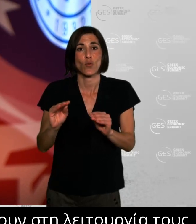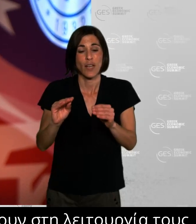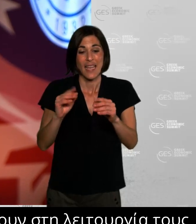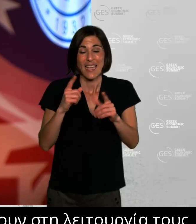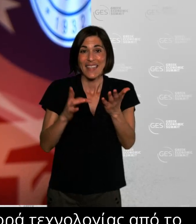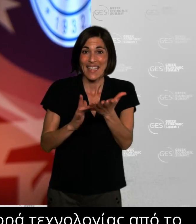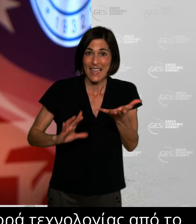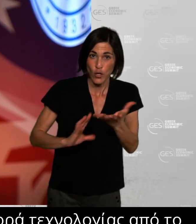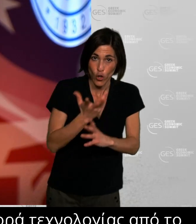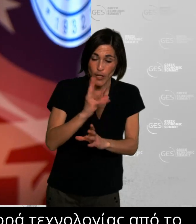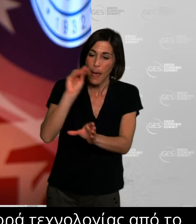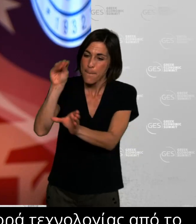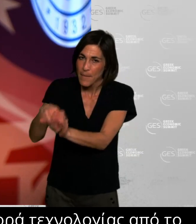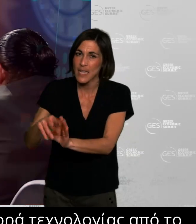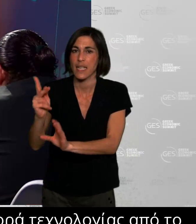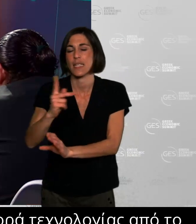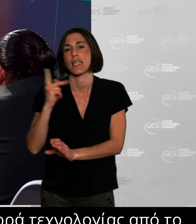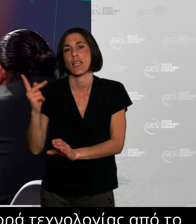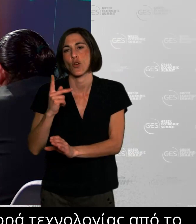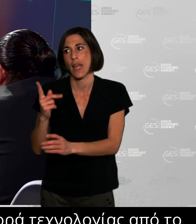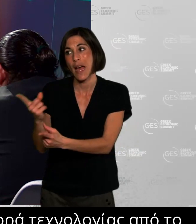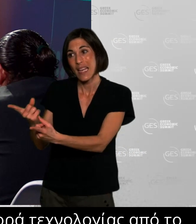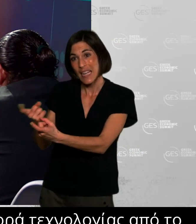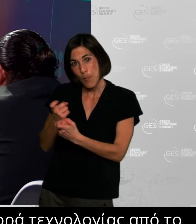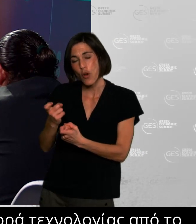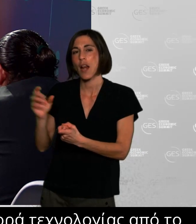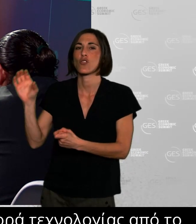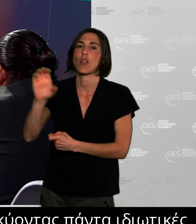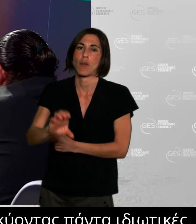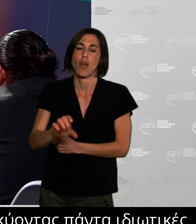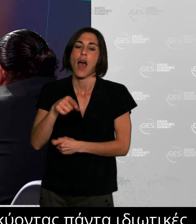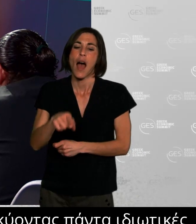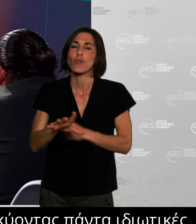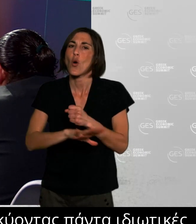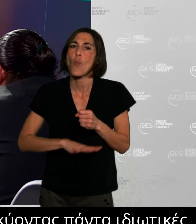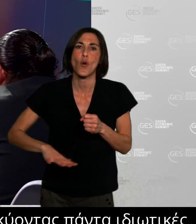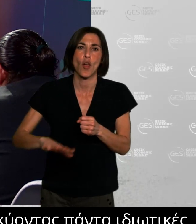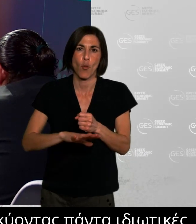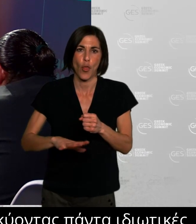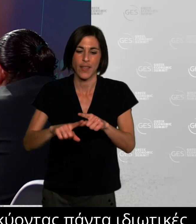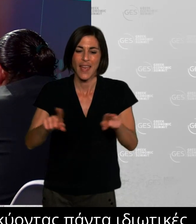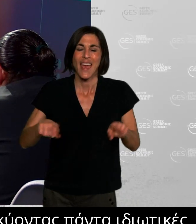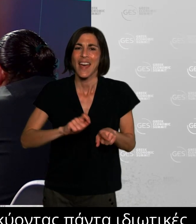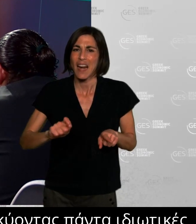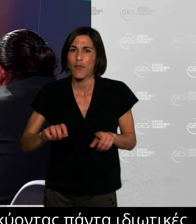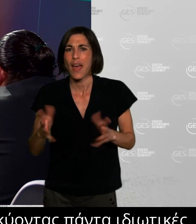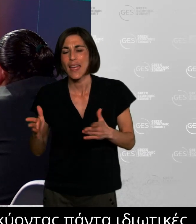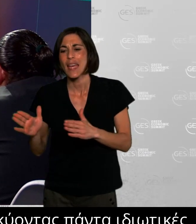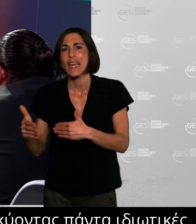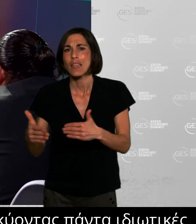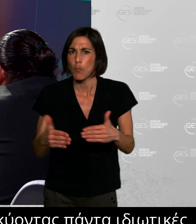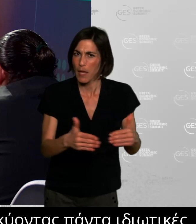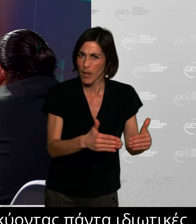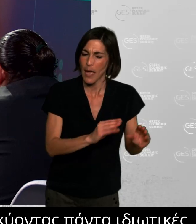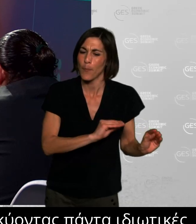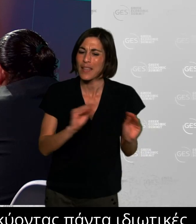κοινωνία, προσελκύοντας πάντα ιδιωτικές επενδύσεις. Αυτό προϋποθέτει γραφεία ή τμήματα, αν θέλετε, μεταφοράς